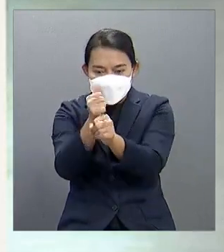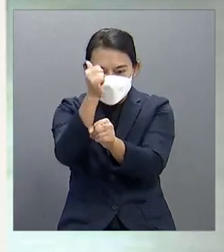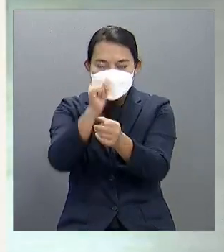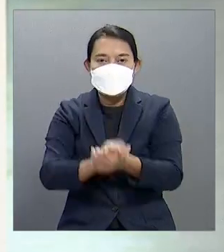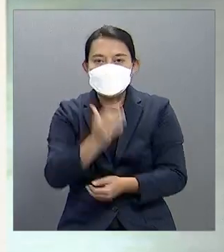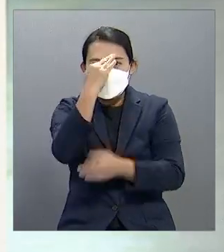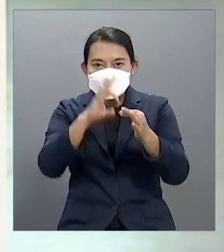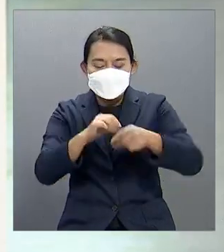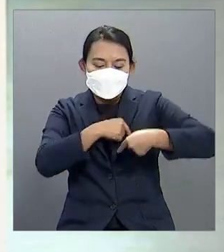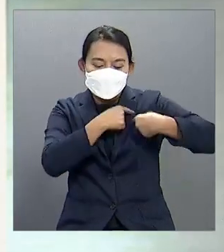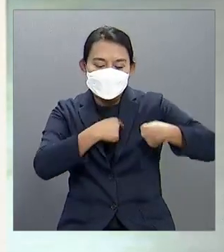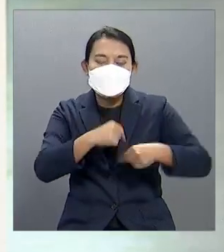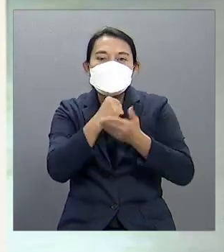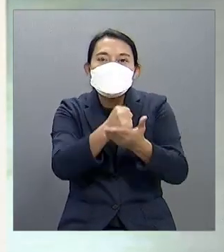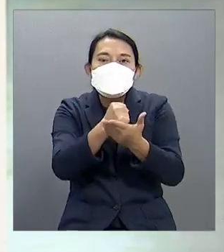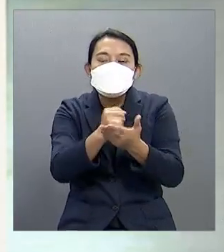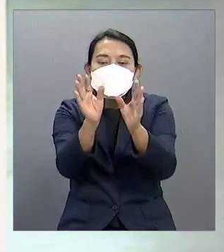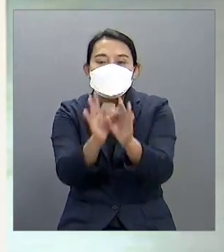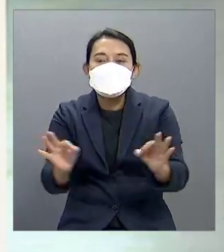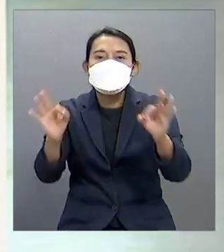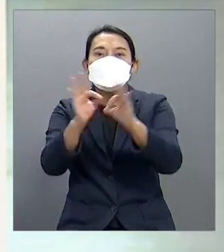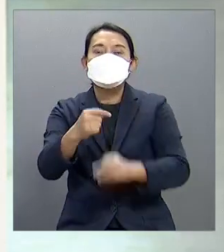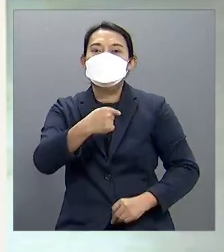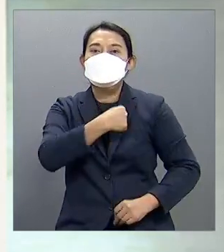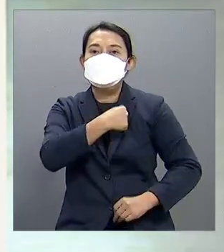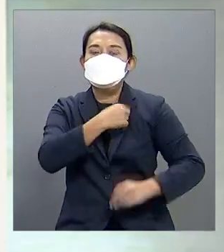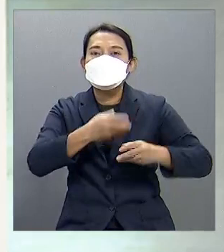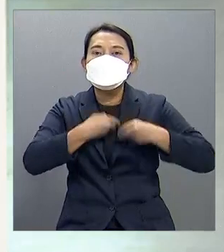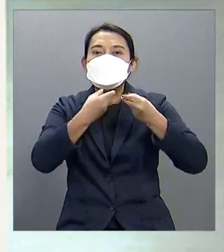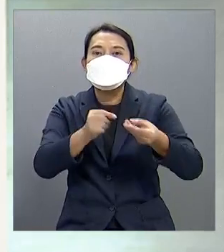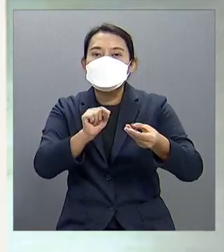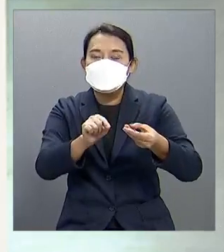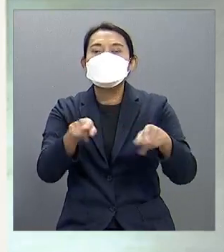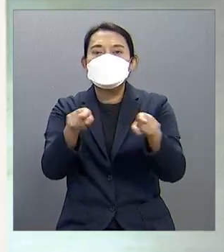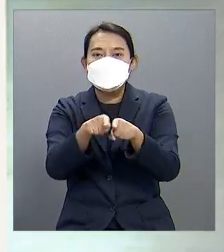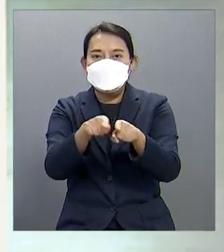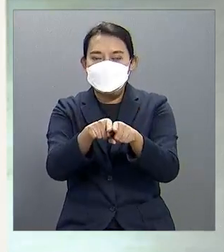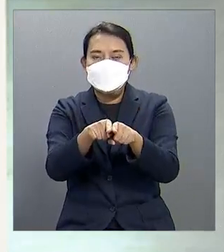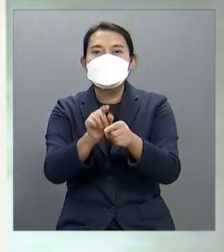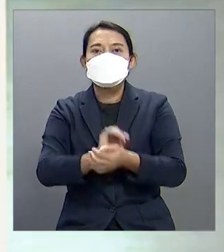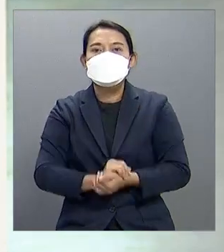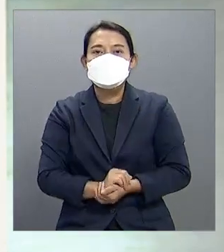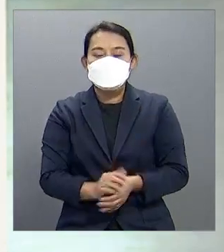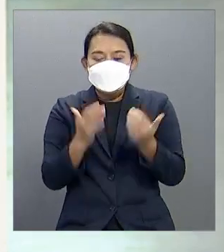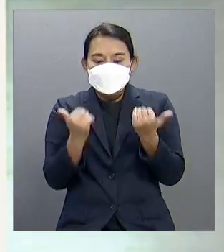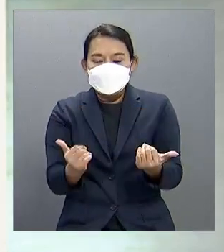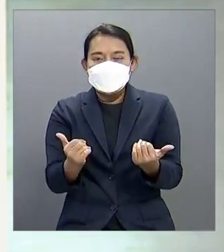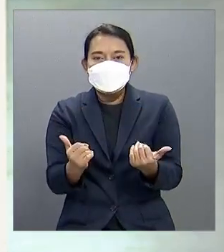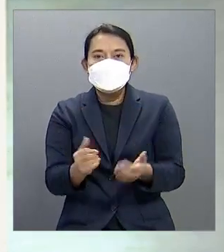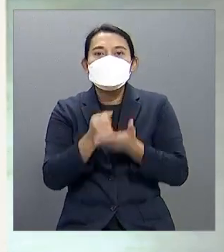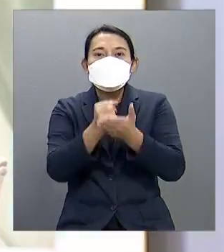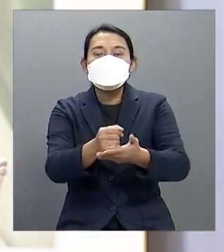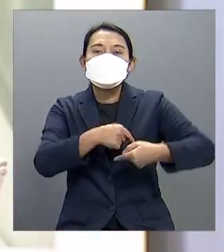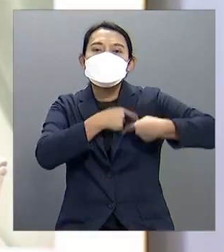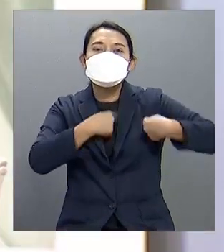ที่เกิดขึ้นจากใจของเราและส่งต่อผู้อื่นจากใจเช่นเดียวกันค่ะวันนี้ก็ต้องบอกว่าเมตตาธรรมคำจุลโลกานะ